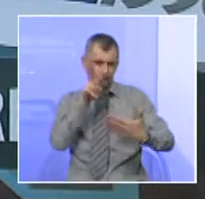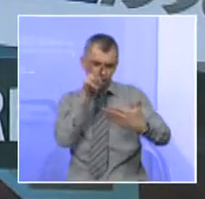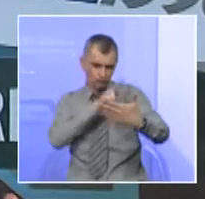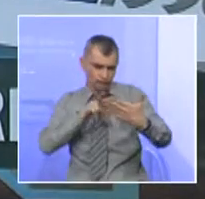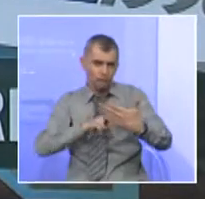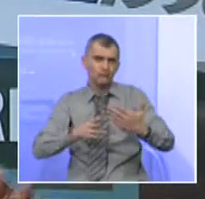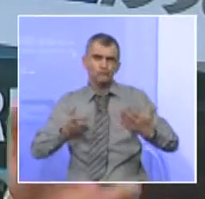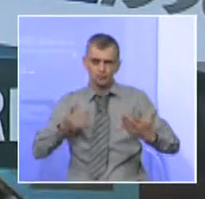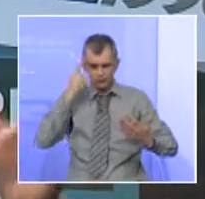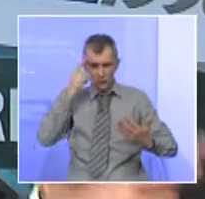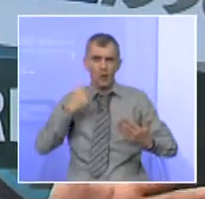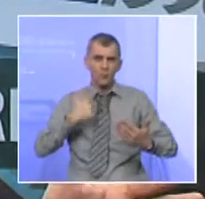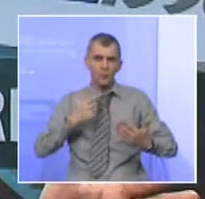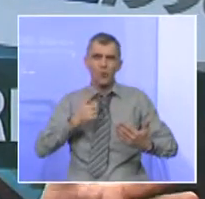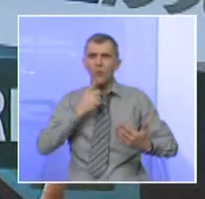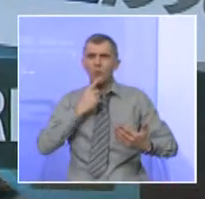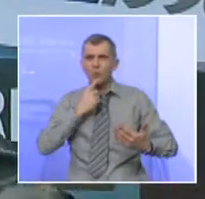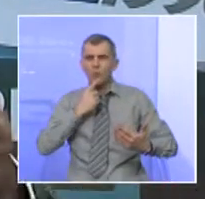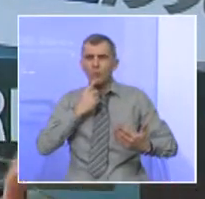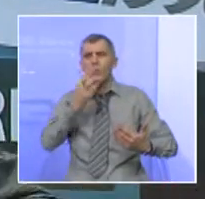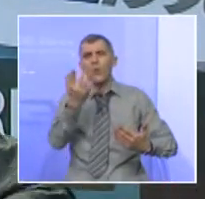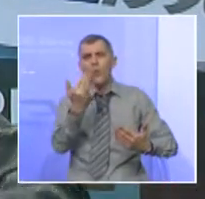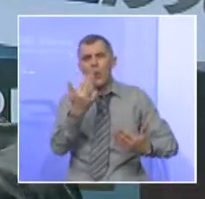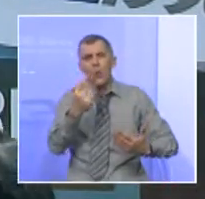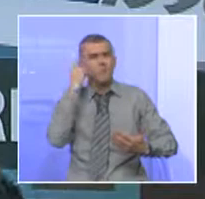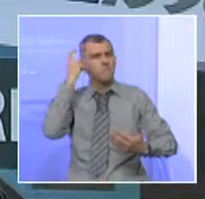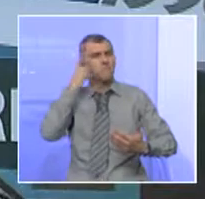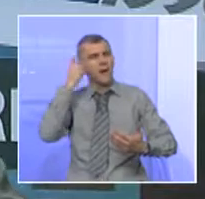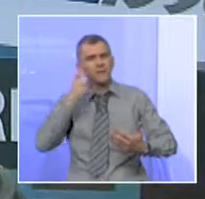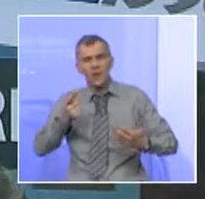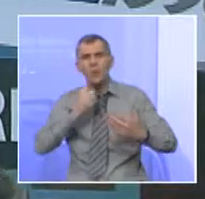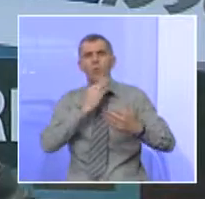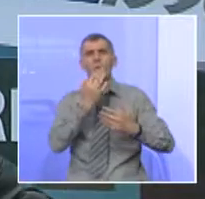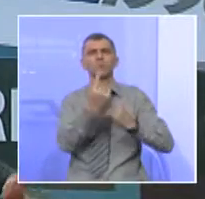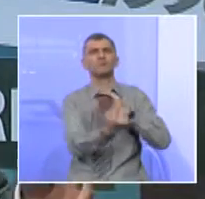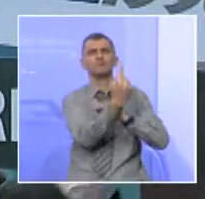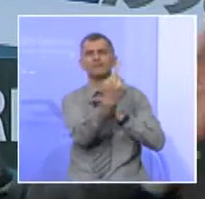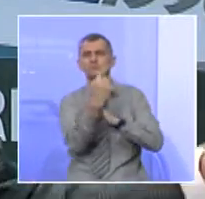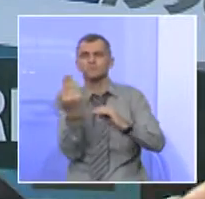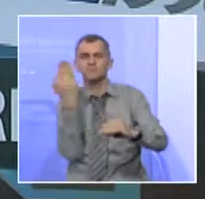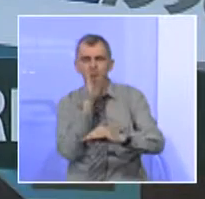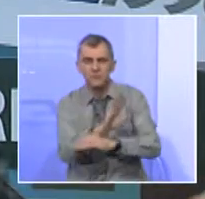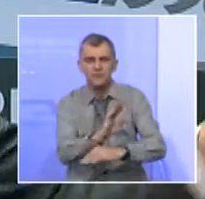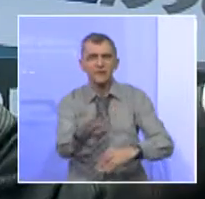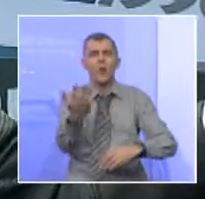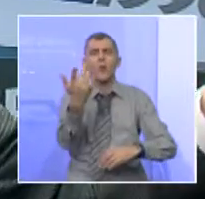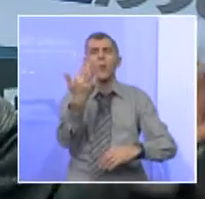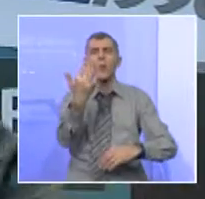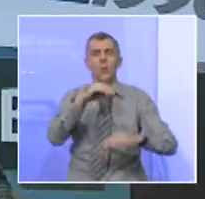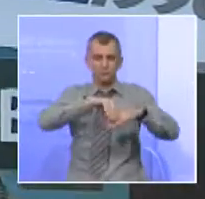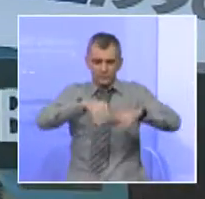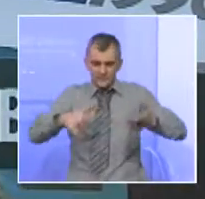naveliko i da znamo ko je sve tvori. Koliko partija, koliko pojedinačnih poslanika, koliko